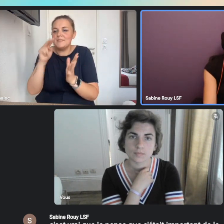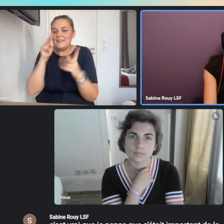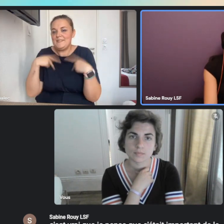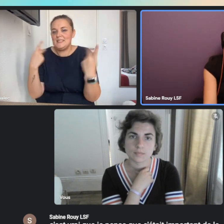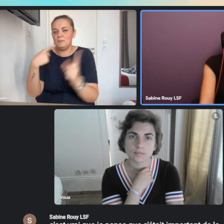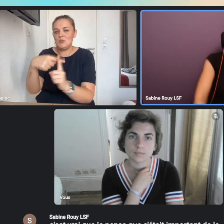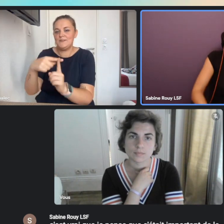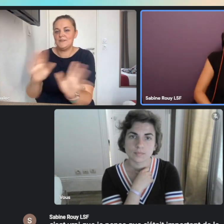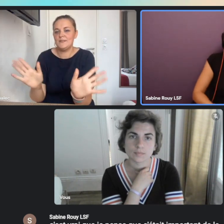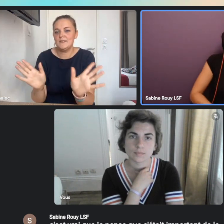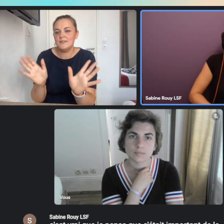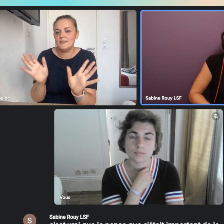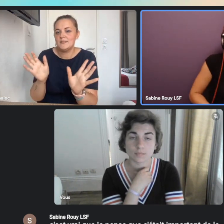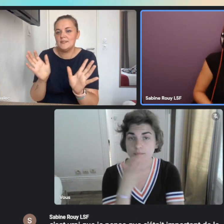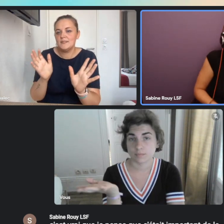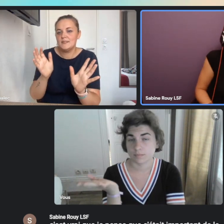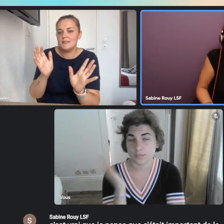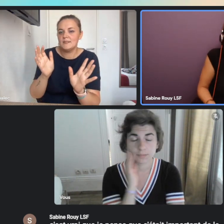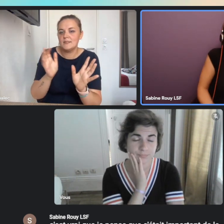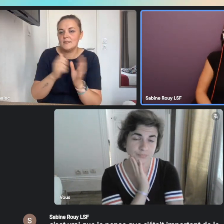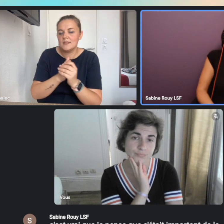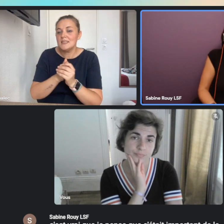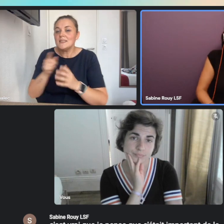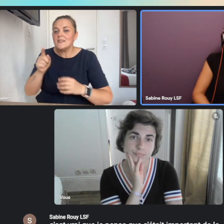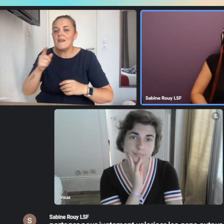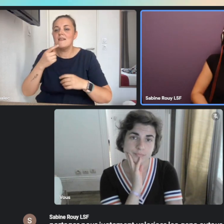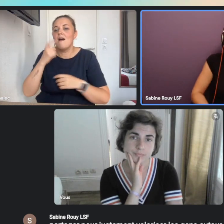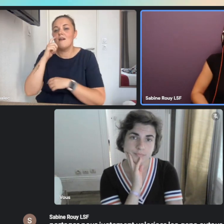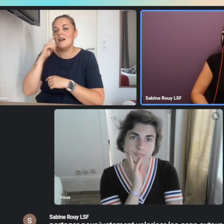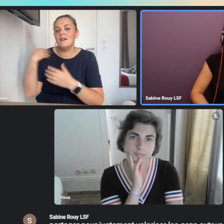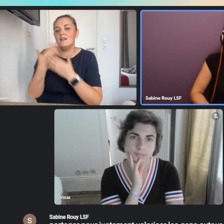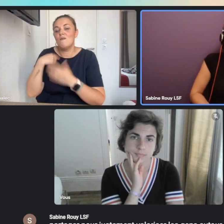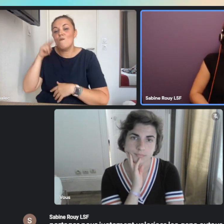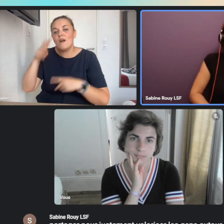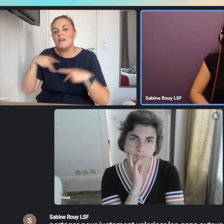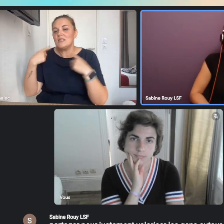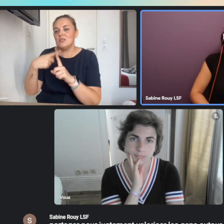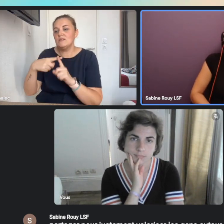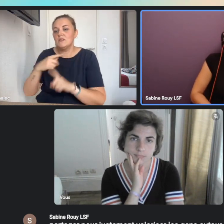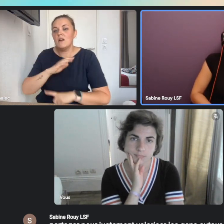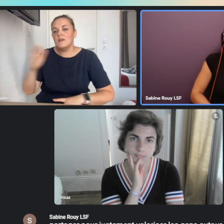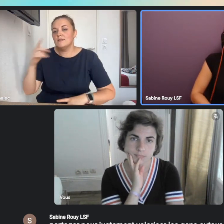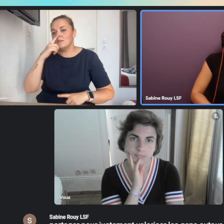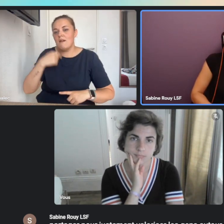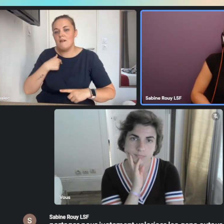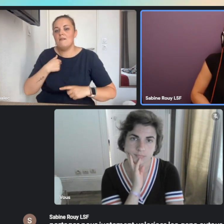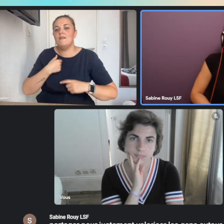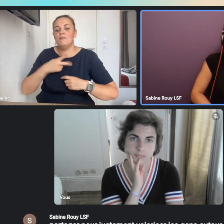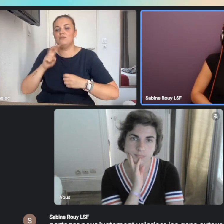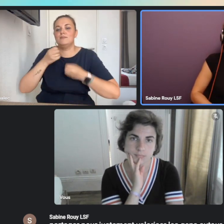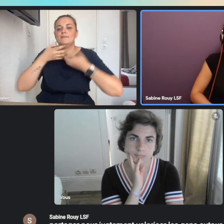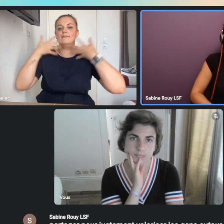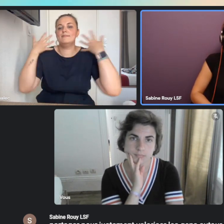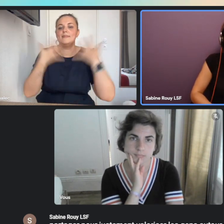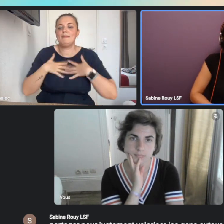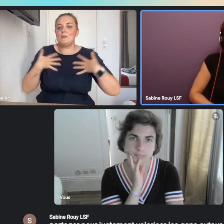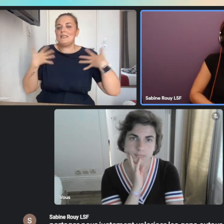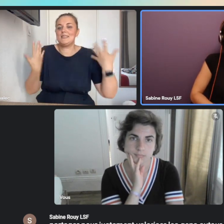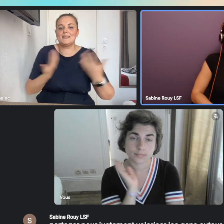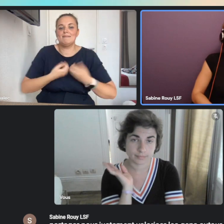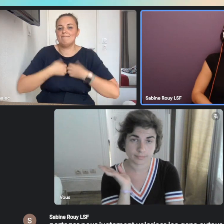enfin, j'essaie justement que de voir la vie en positif Et c'est vrai que quand on voit la vie